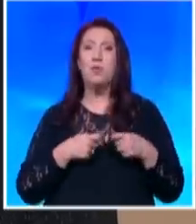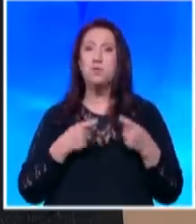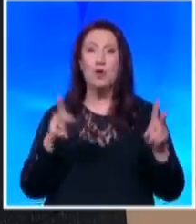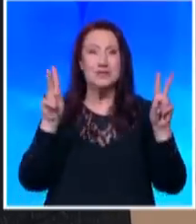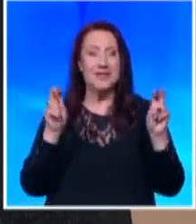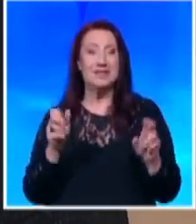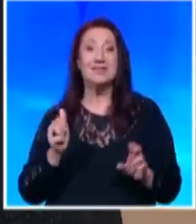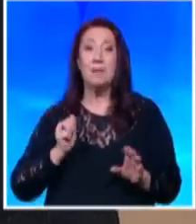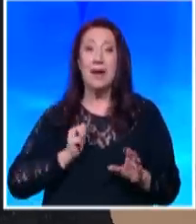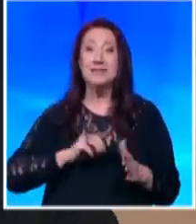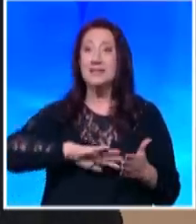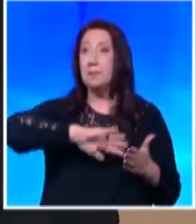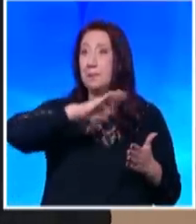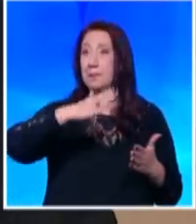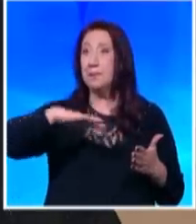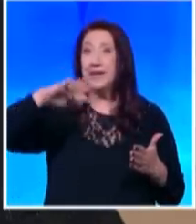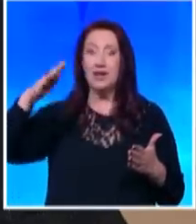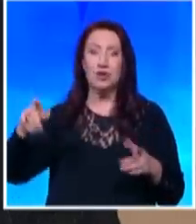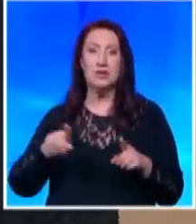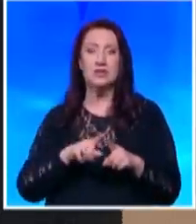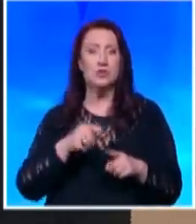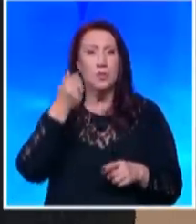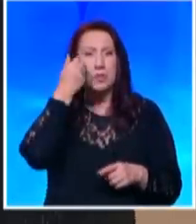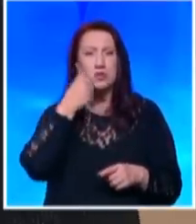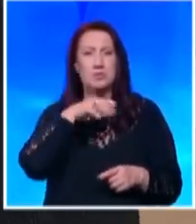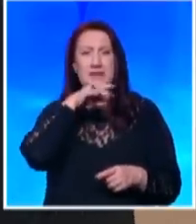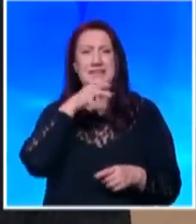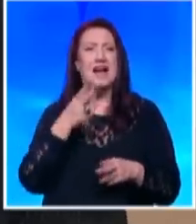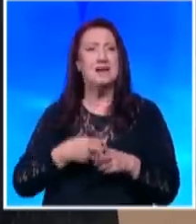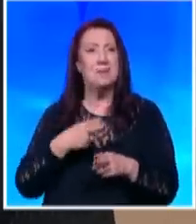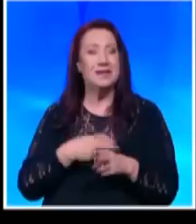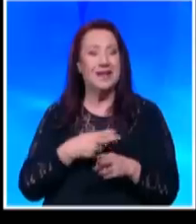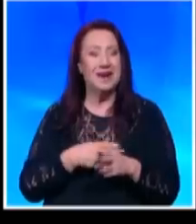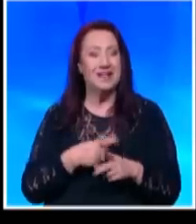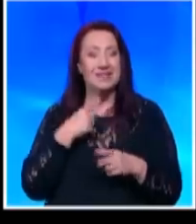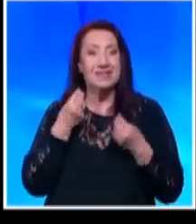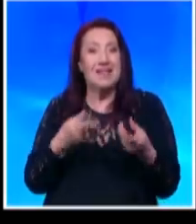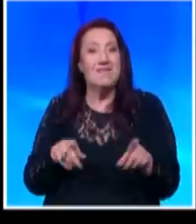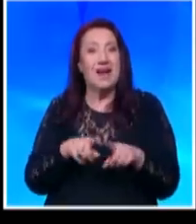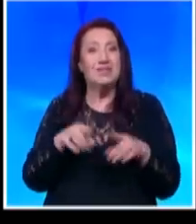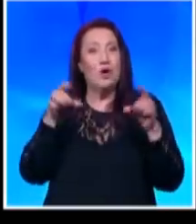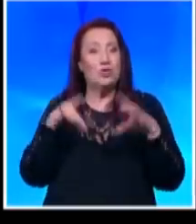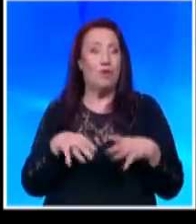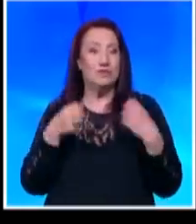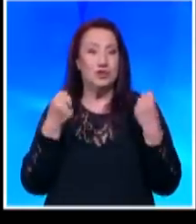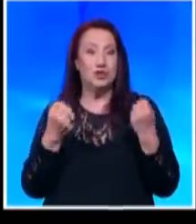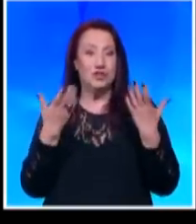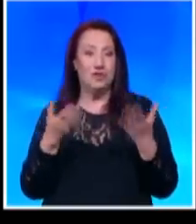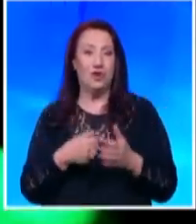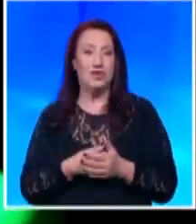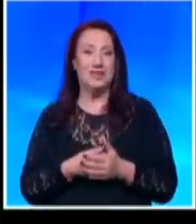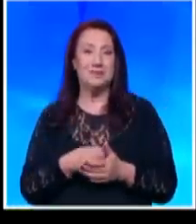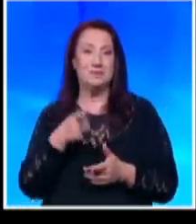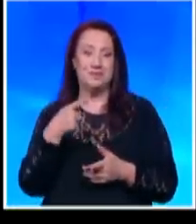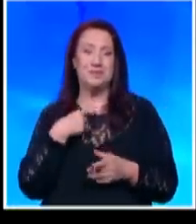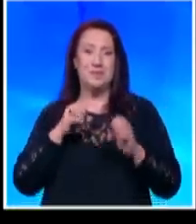да намираме начин да използваме старите материали и да им превърнем и да им вдъхнем втори живот. Такова послание носи и една от